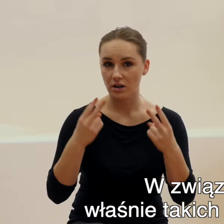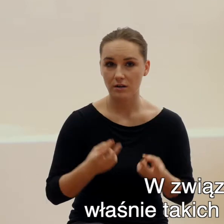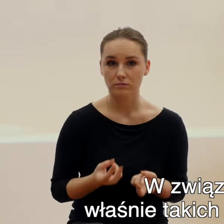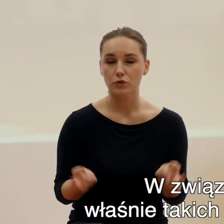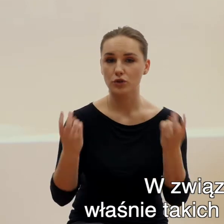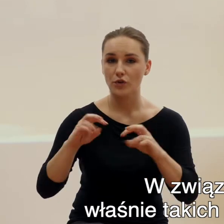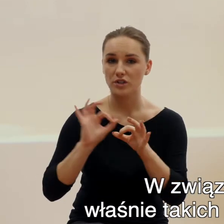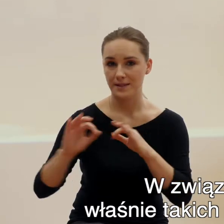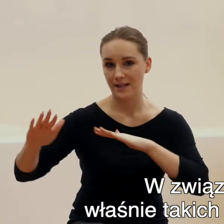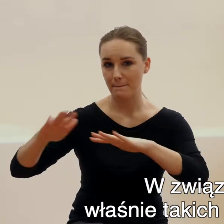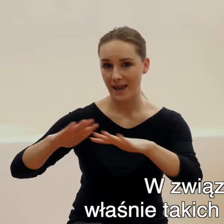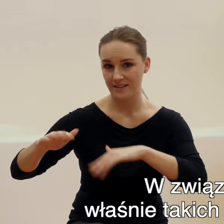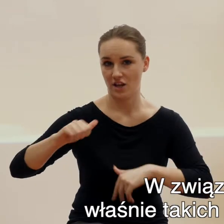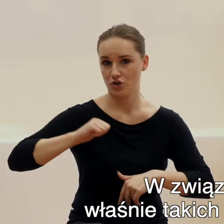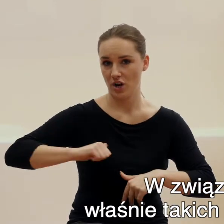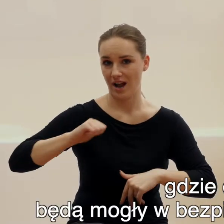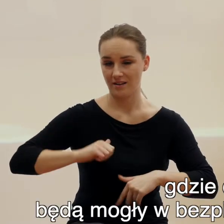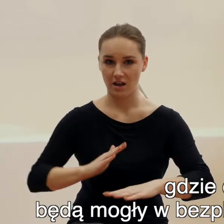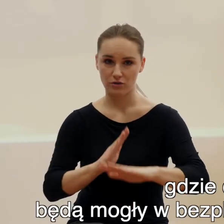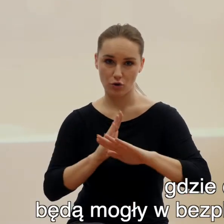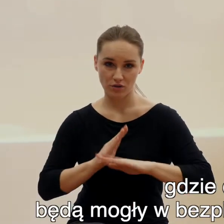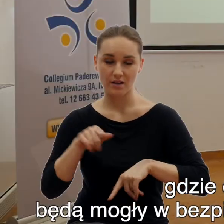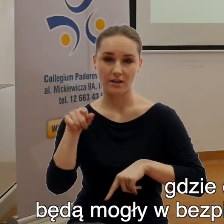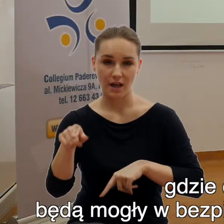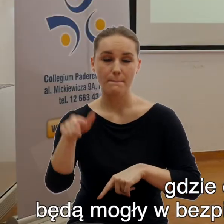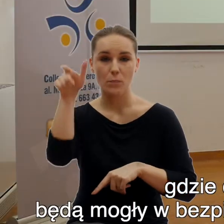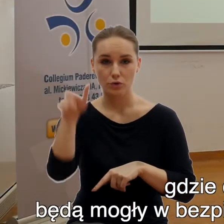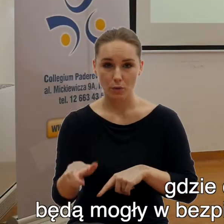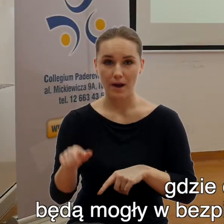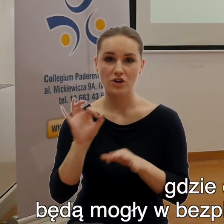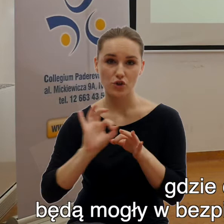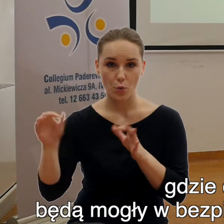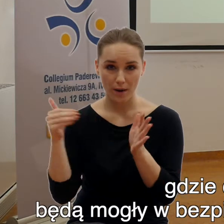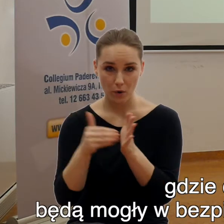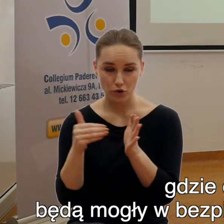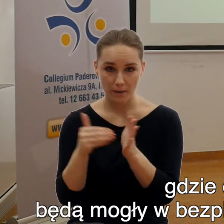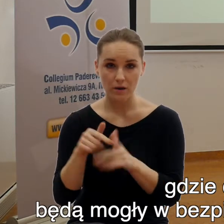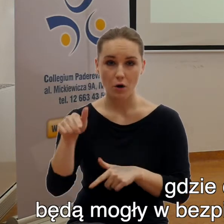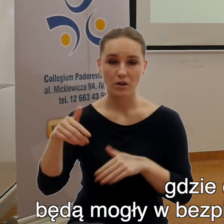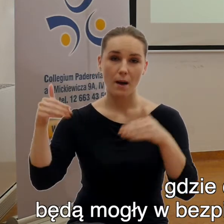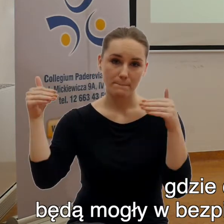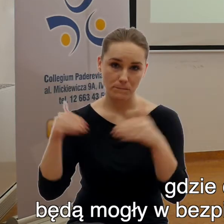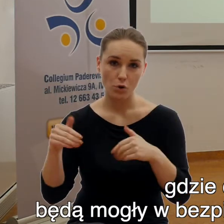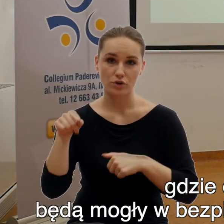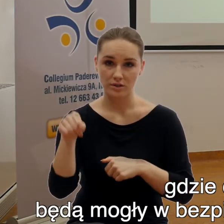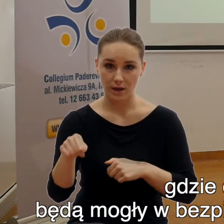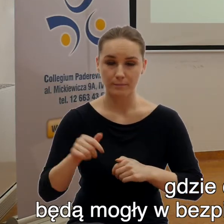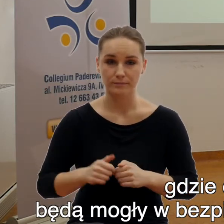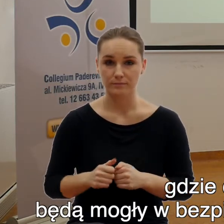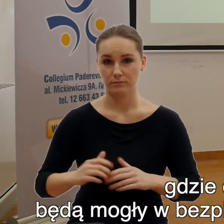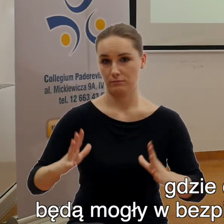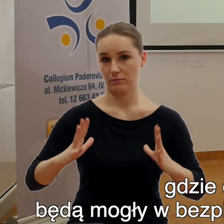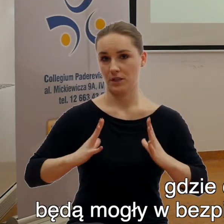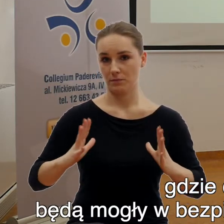takich miejsc oczekiwania, obszarów schronienia, gdzie osoby ze szczególnymi potrzebami będą mogły w